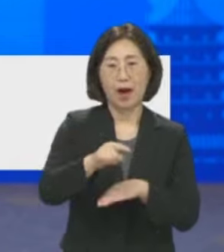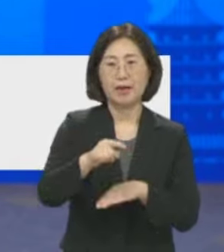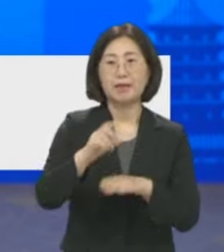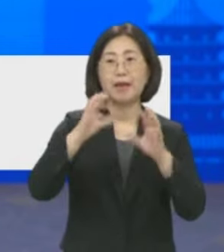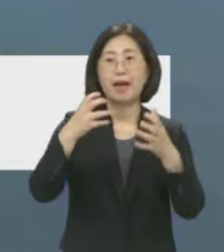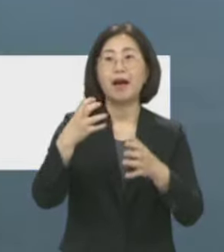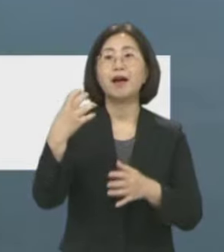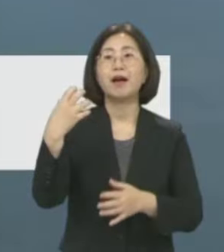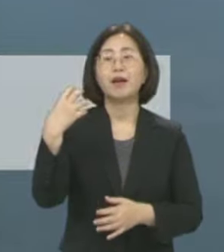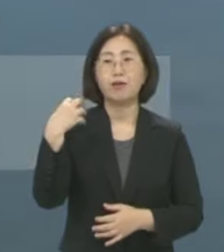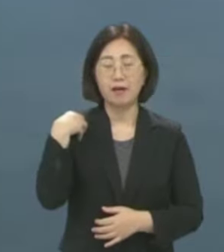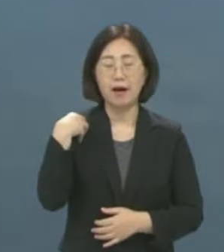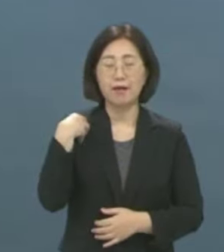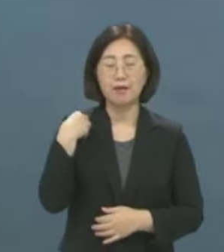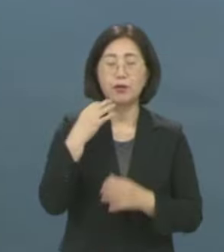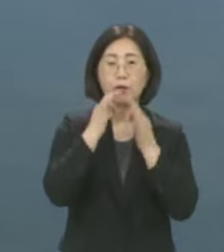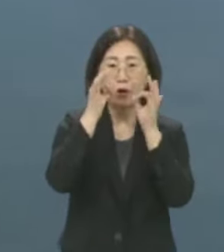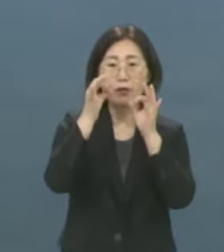다하고자 합니다.